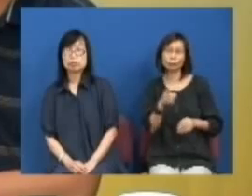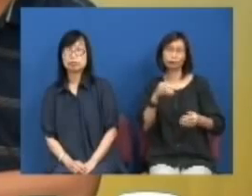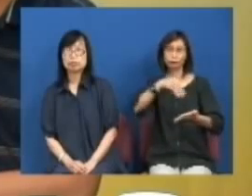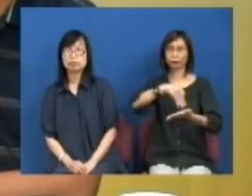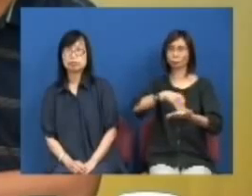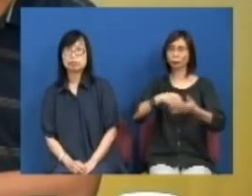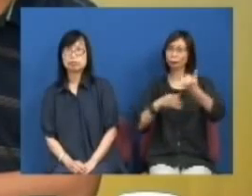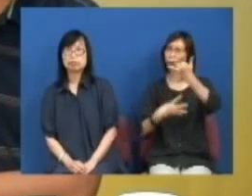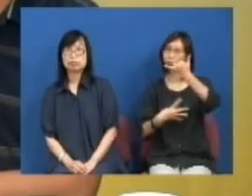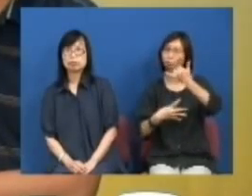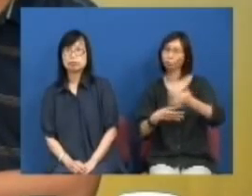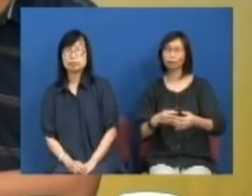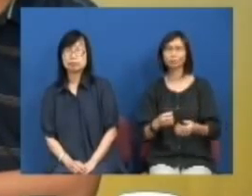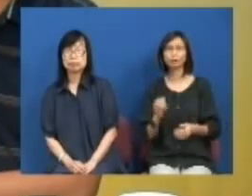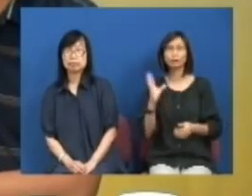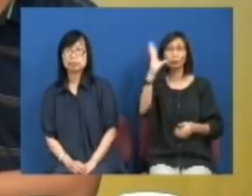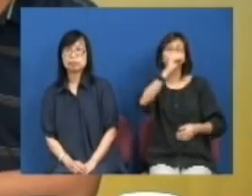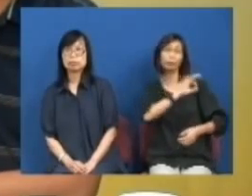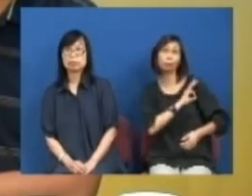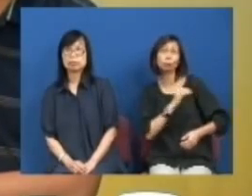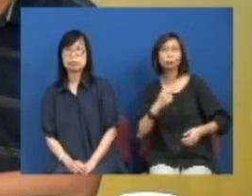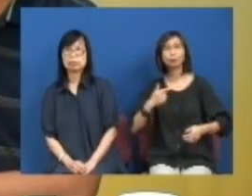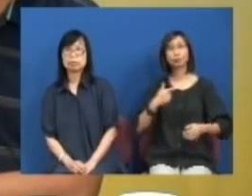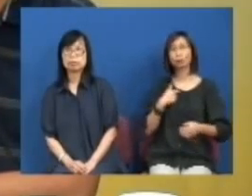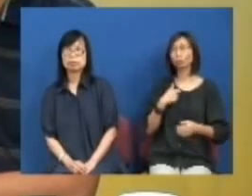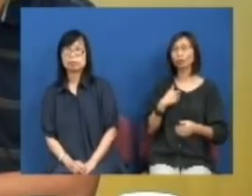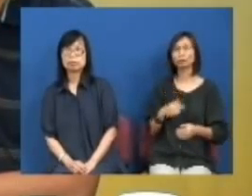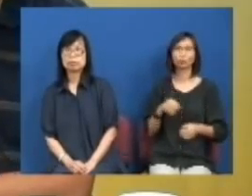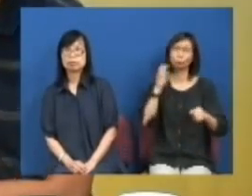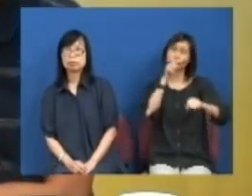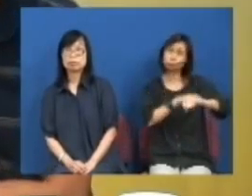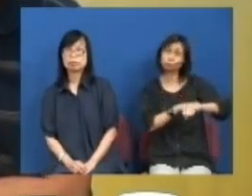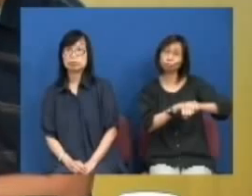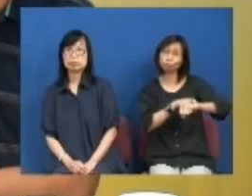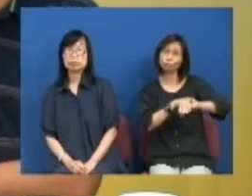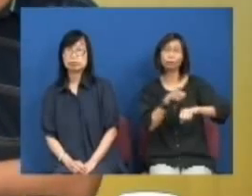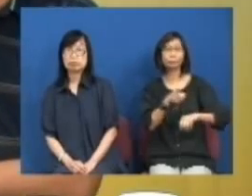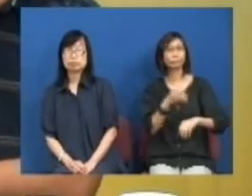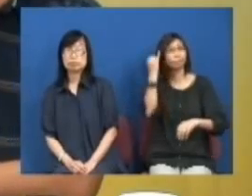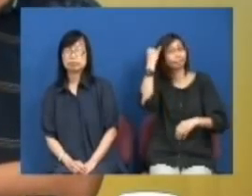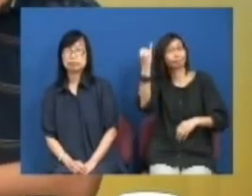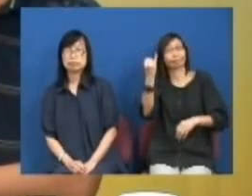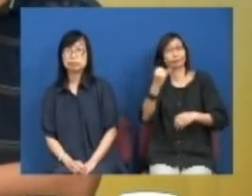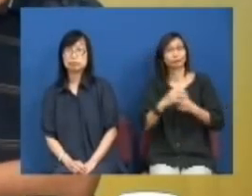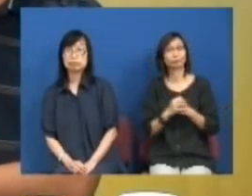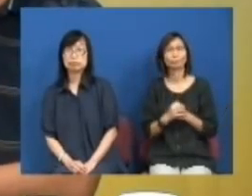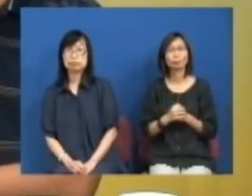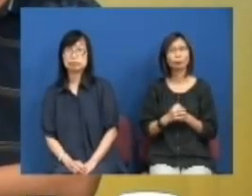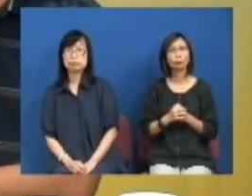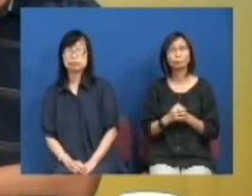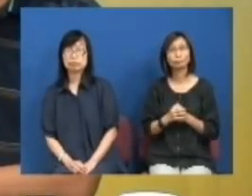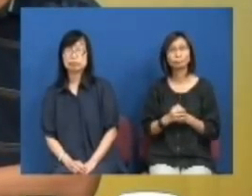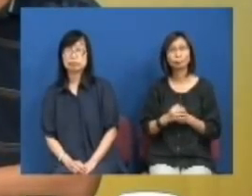四燭光晚會啦，即係其實我幾時去喐你咧？唔知㗎咁樣。咁所以